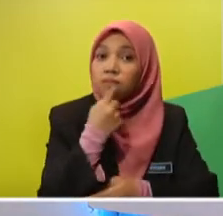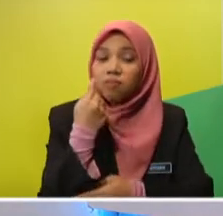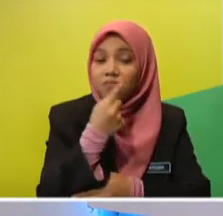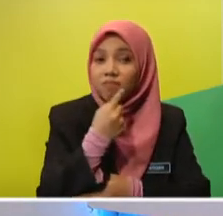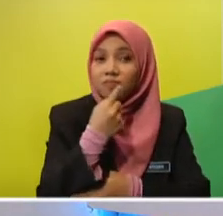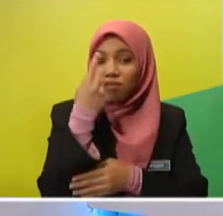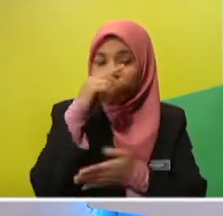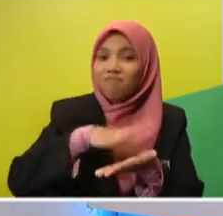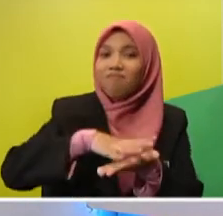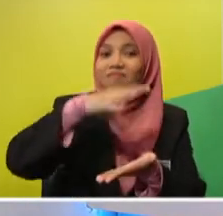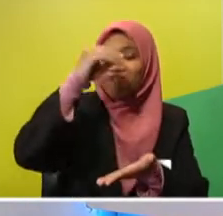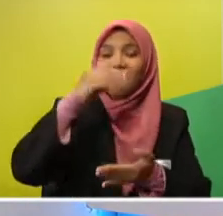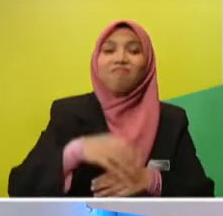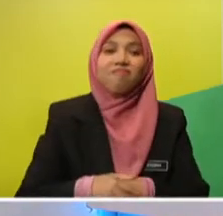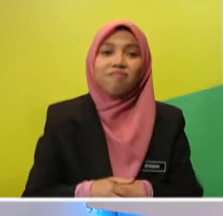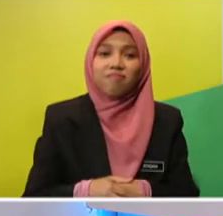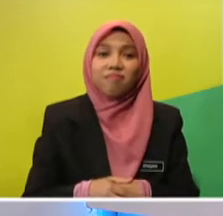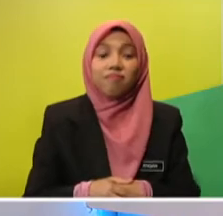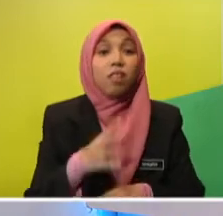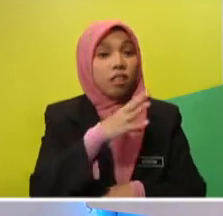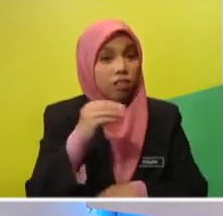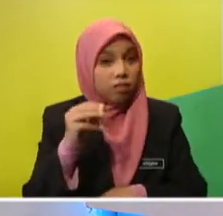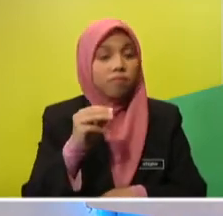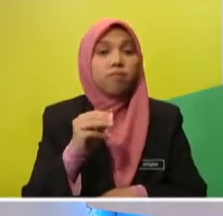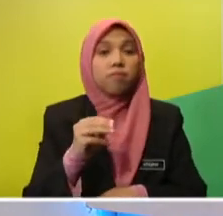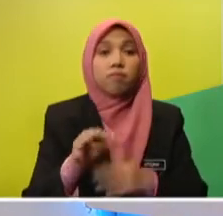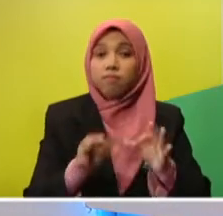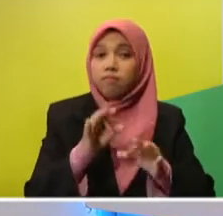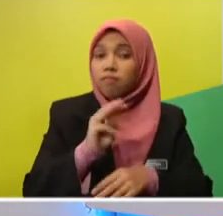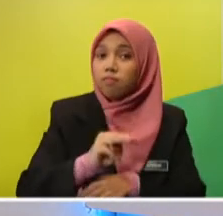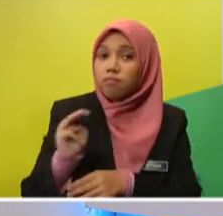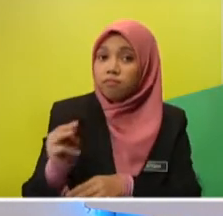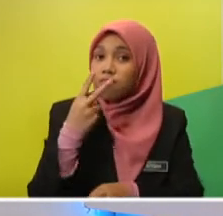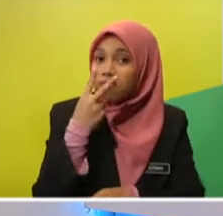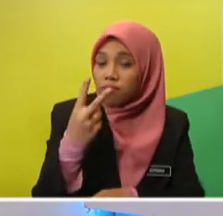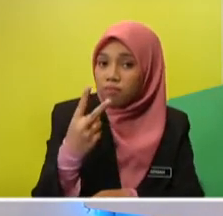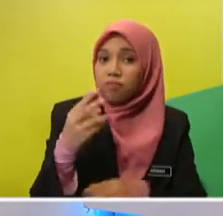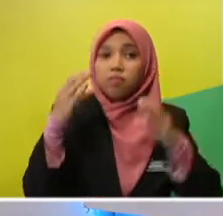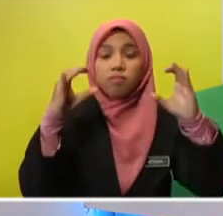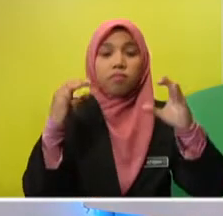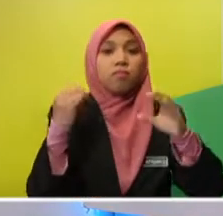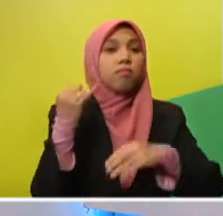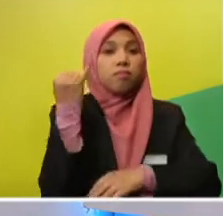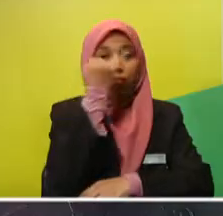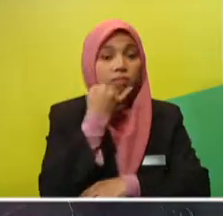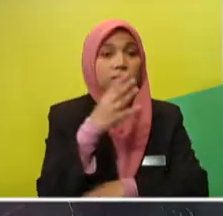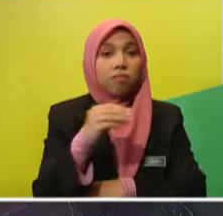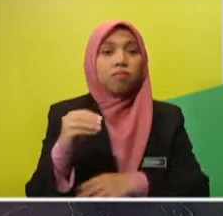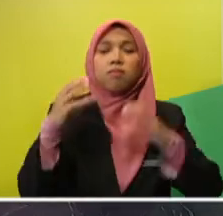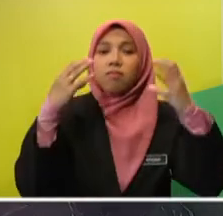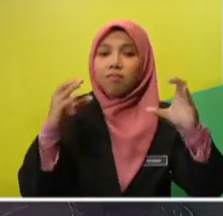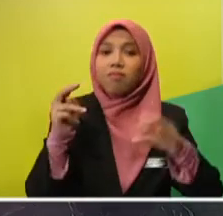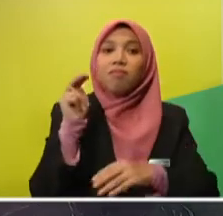sesi pembelajaran. Dan kalau murid-murid perhatikan, Cikgu Nadia dan juga Cikgu Nurul memakai sarung